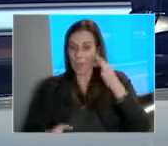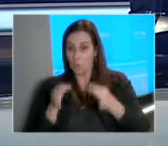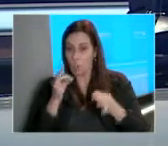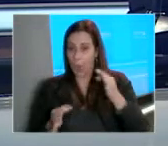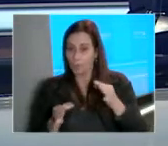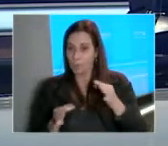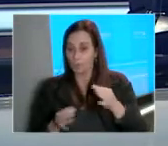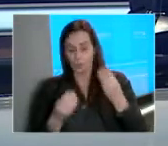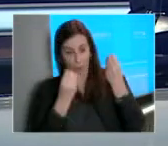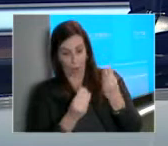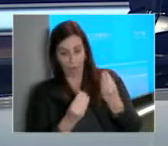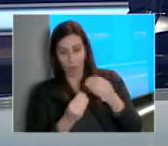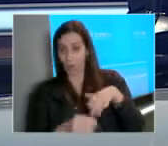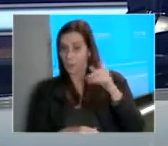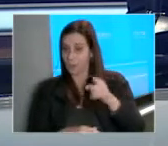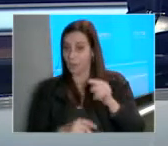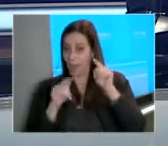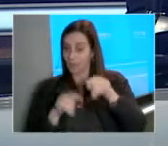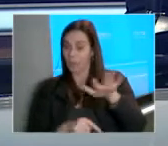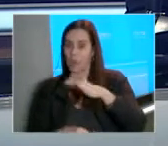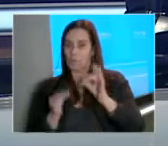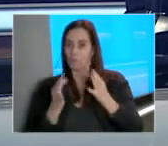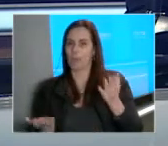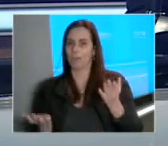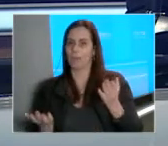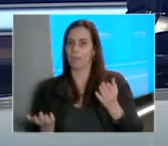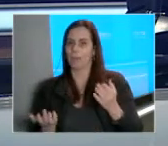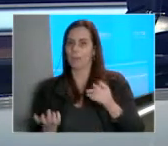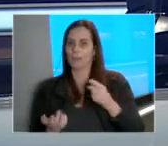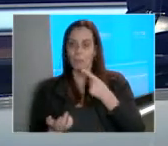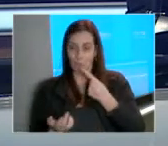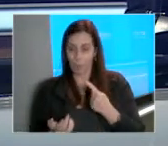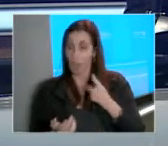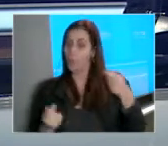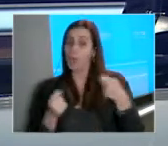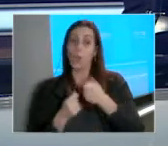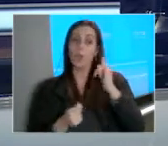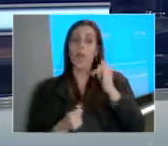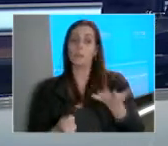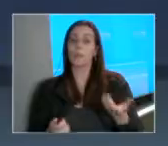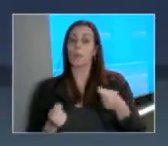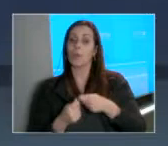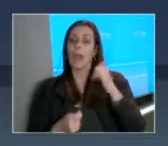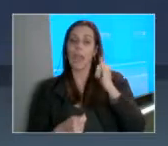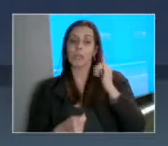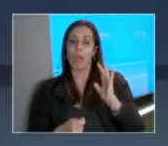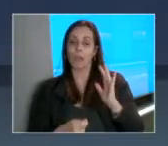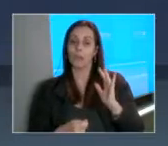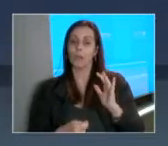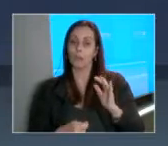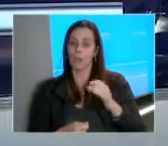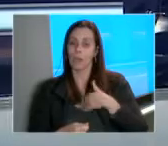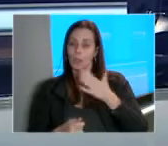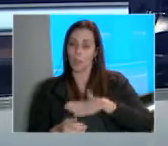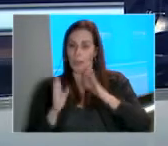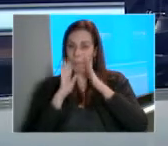המשפט, חכי. אחר כך הוא גם צריך להגיע למערכת המשפט. ברור. זאת אומרת... אבל תלוי לאיזה. אני רוצה להאמין בעירה